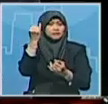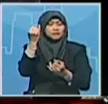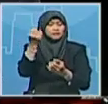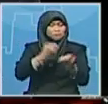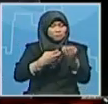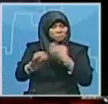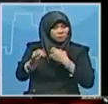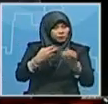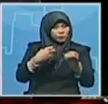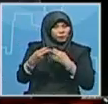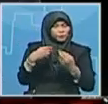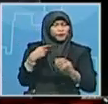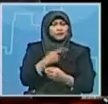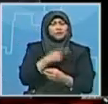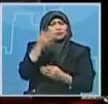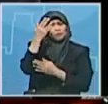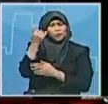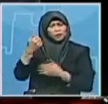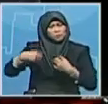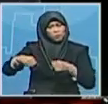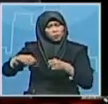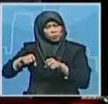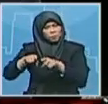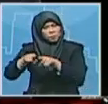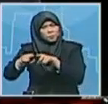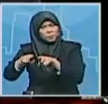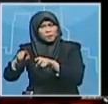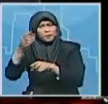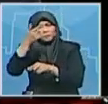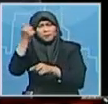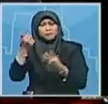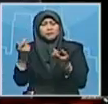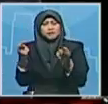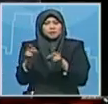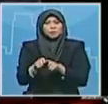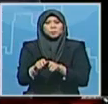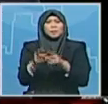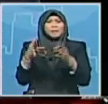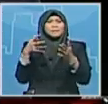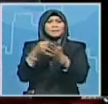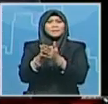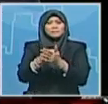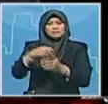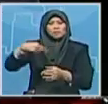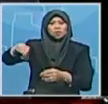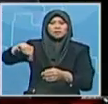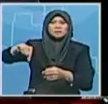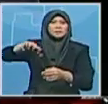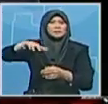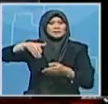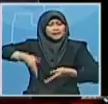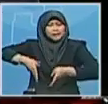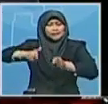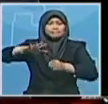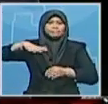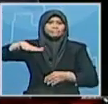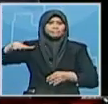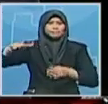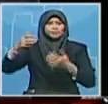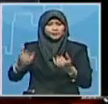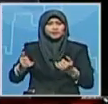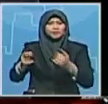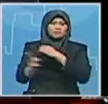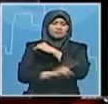Dan mengapa mereka berbuat demikian? Sebab berlaku kemalangan yang menyebabkan kualiti jalan. Dan sebab itu mereka mengambil